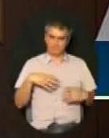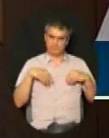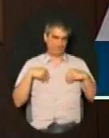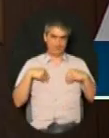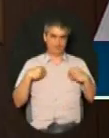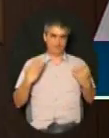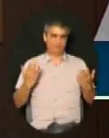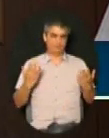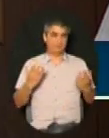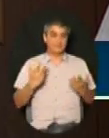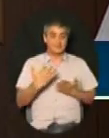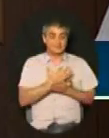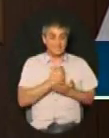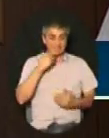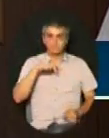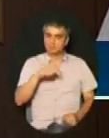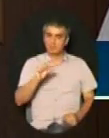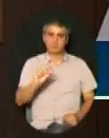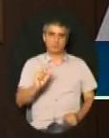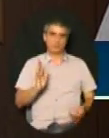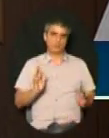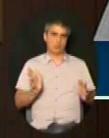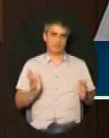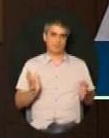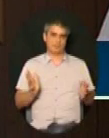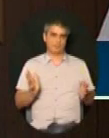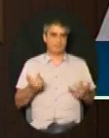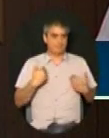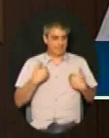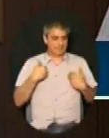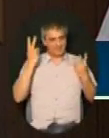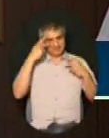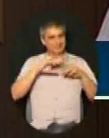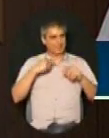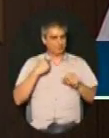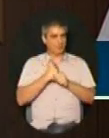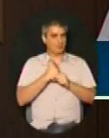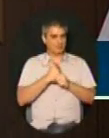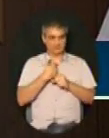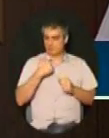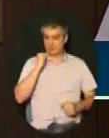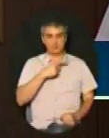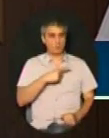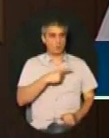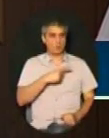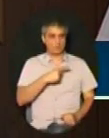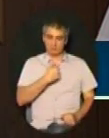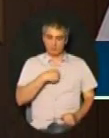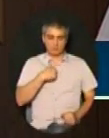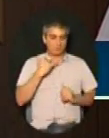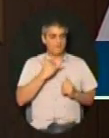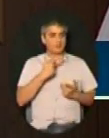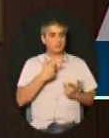כולם בעצם, שהשכר במדינת ישראל הוא נמוך מדי. אני בהסכם המסגרת שחתמתי אתמול, אנחנו